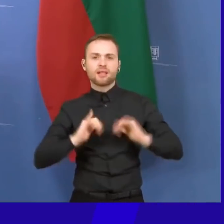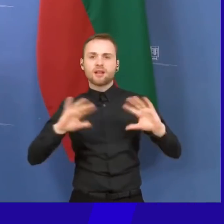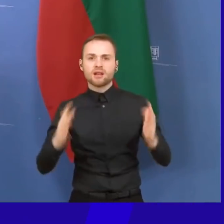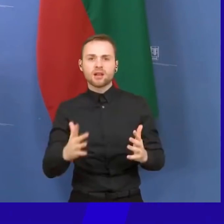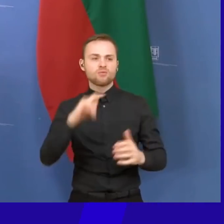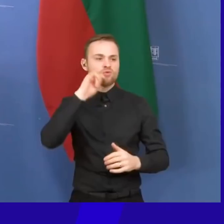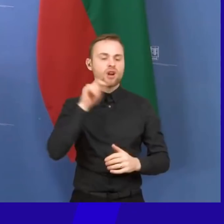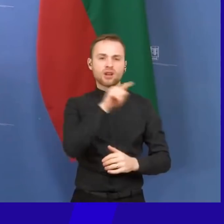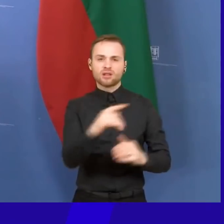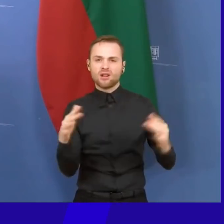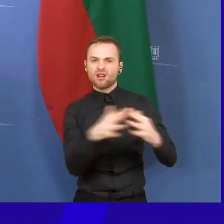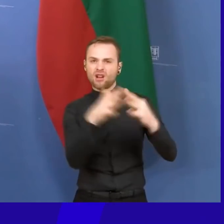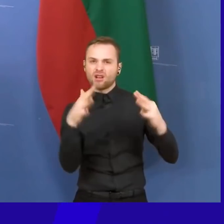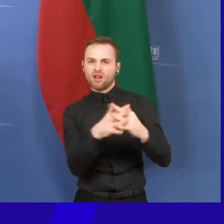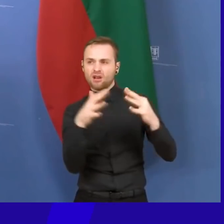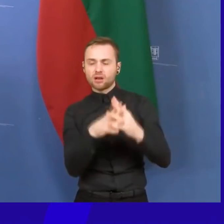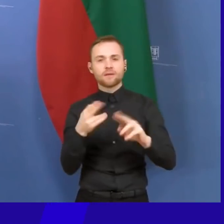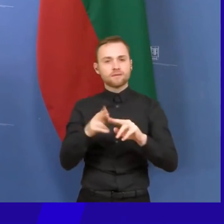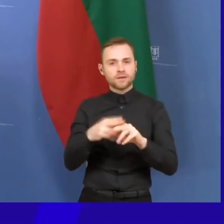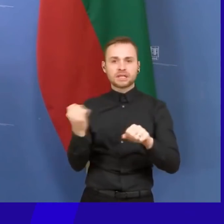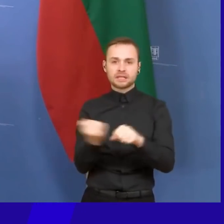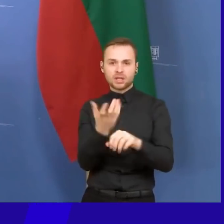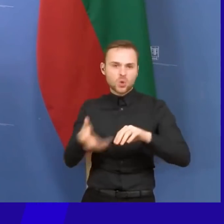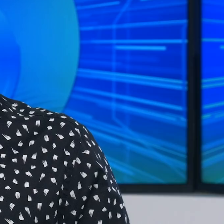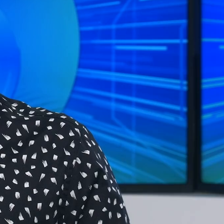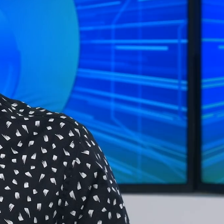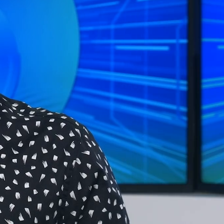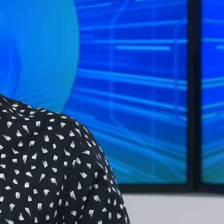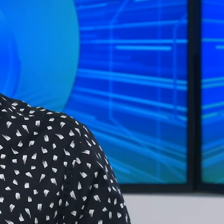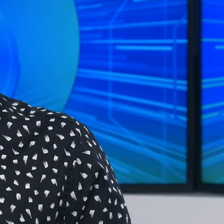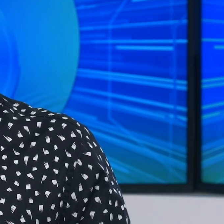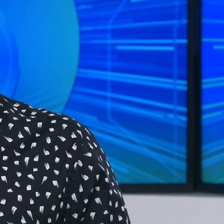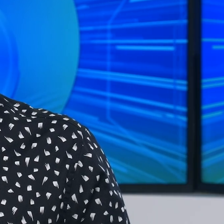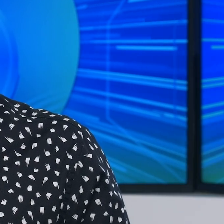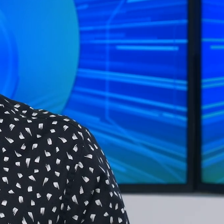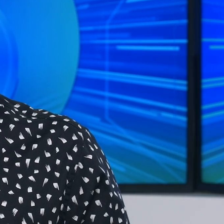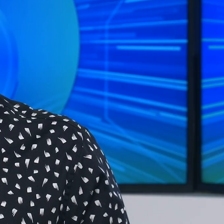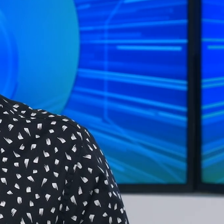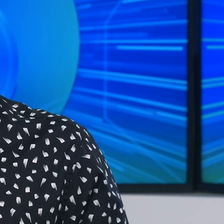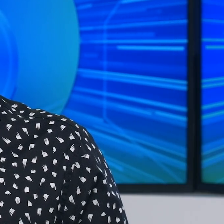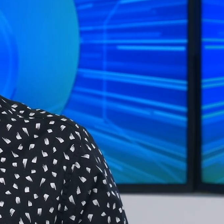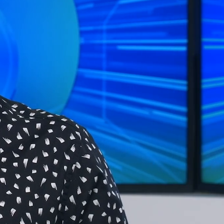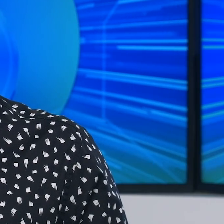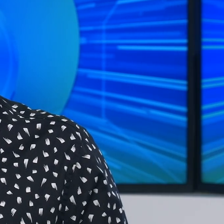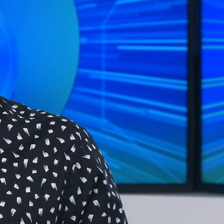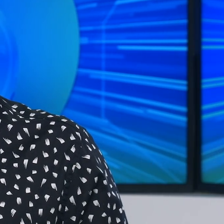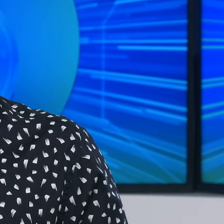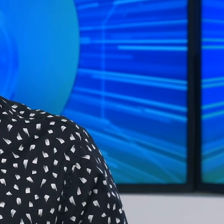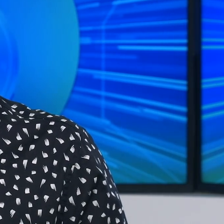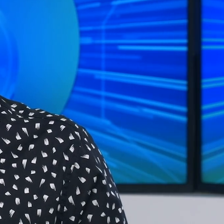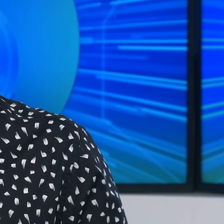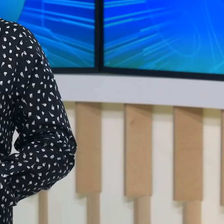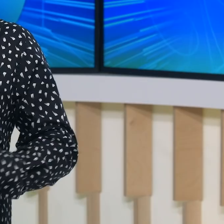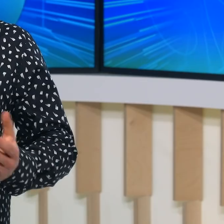kuriuos vykdo Kremlius, bet dar labiau jį didinti. Taip, taip. imperializmo persmelkti mūsų